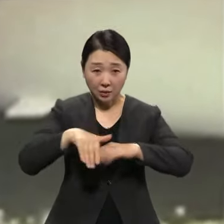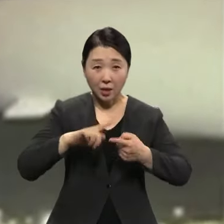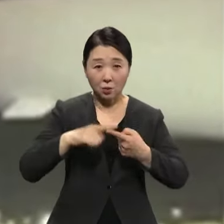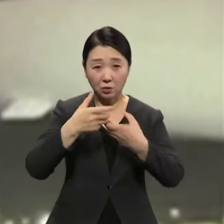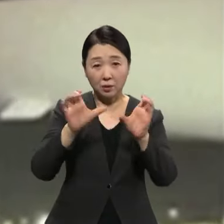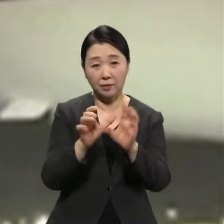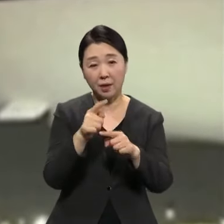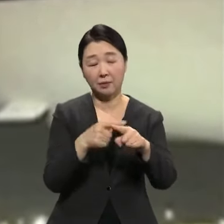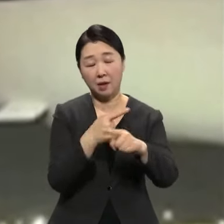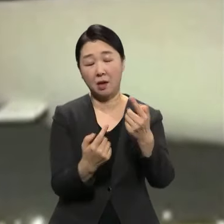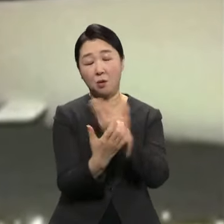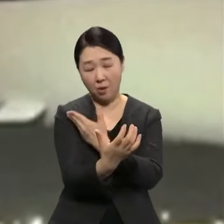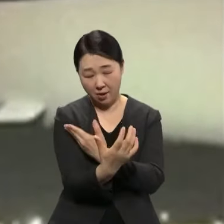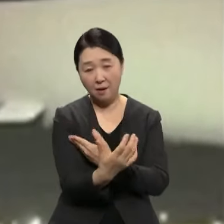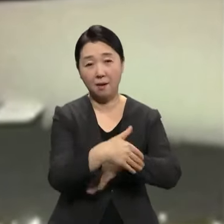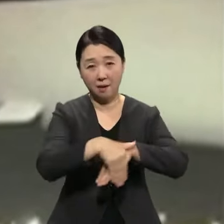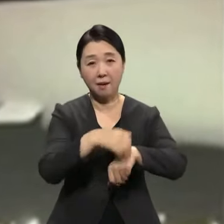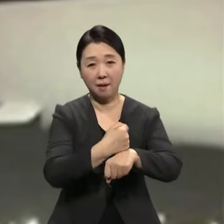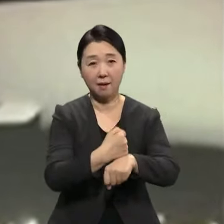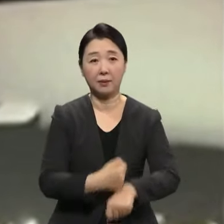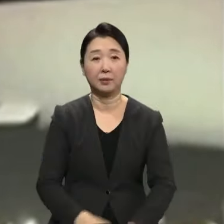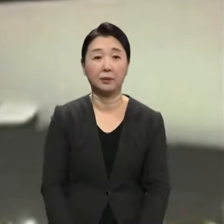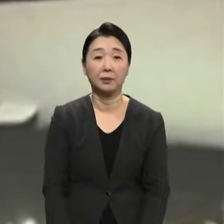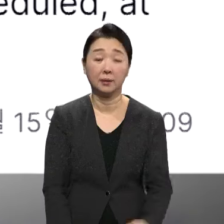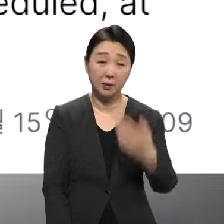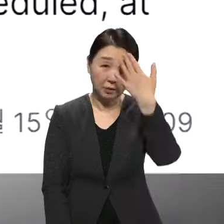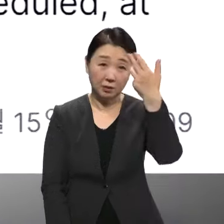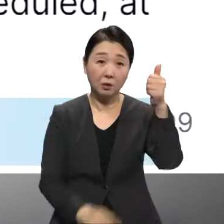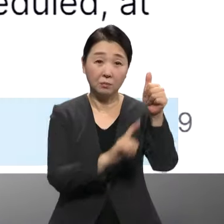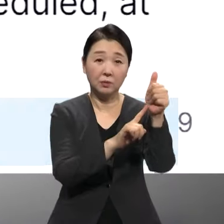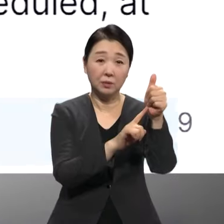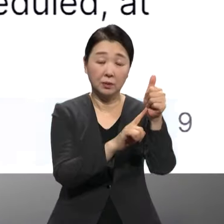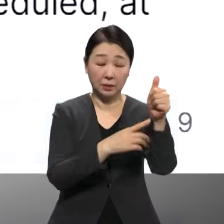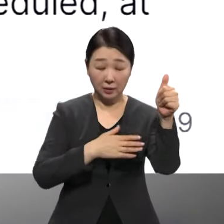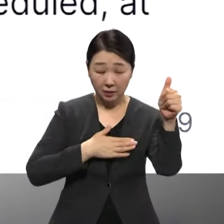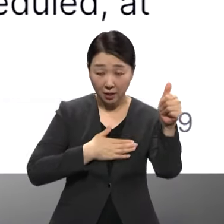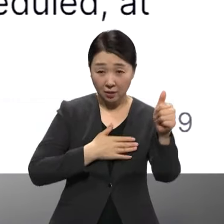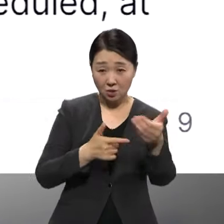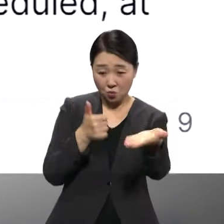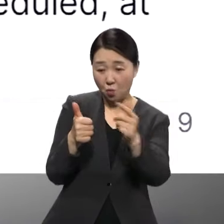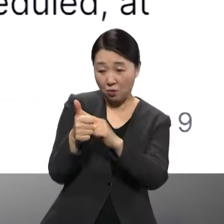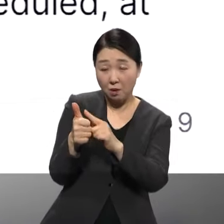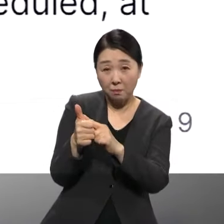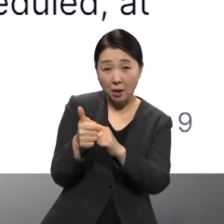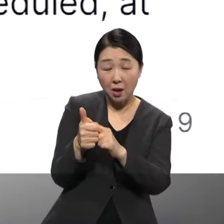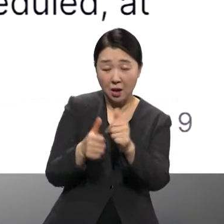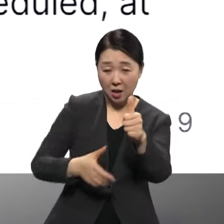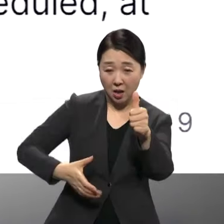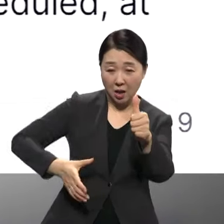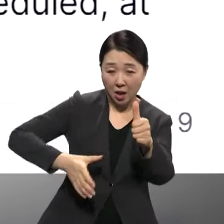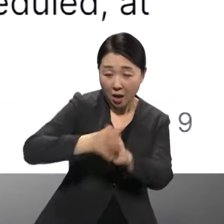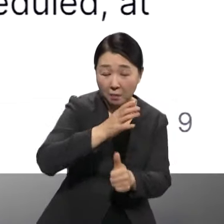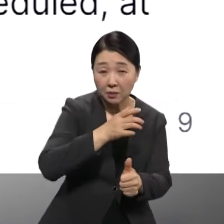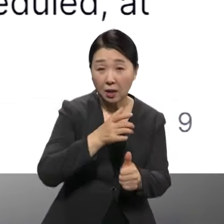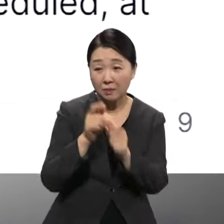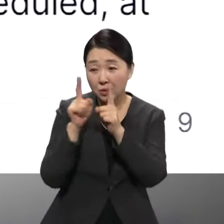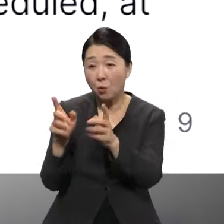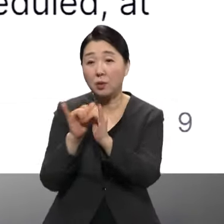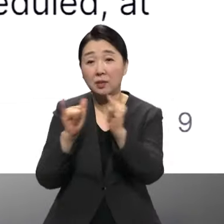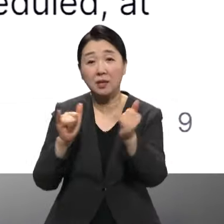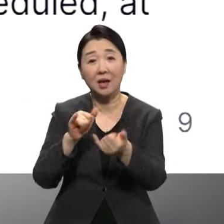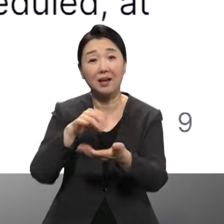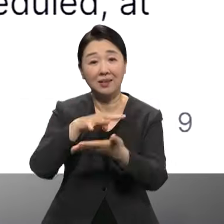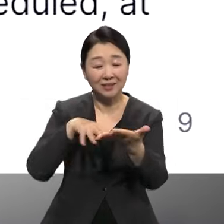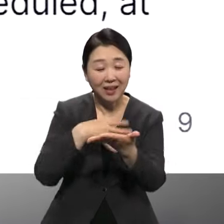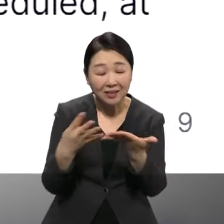참석하겠다는 뜻을 밝혔습니다 트럼프는 나는 총격범 또는 암살 용의자가 일정표와 다른